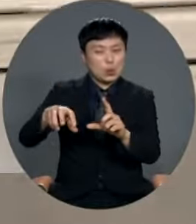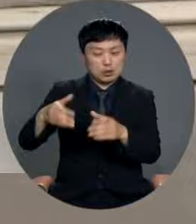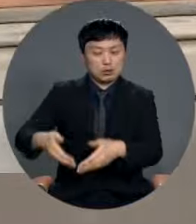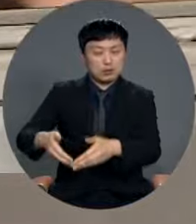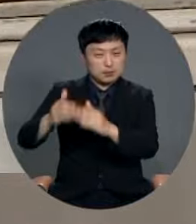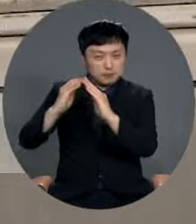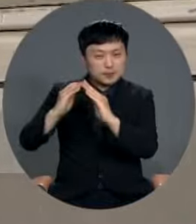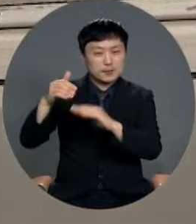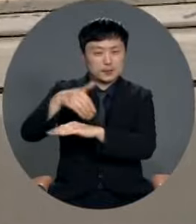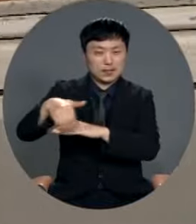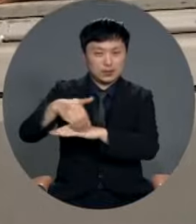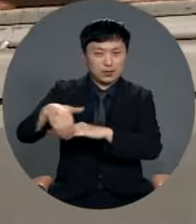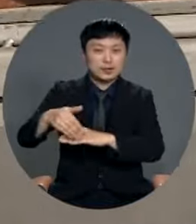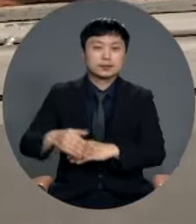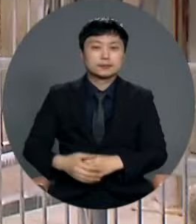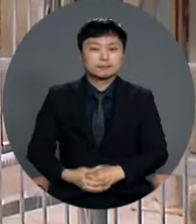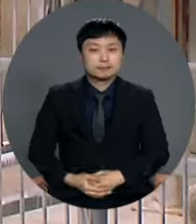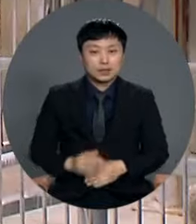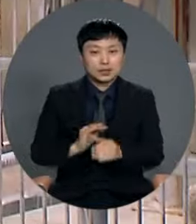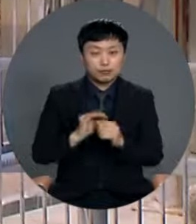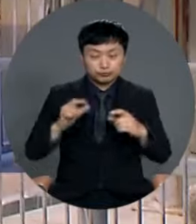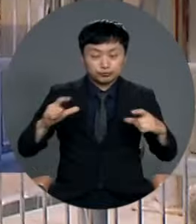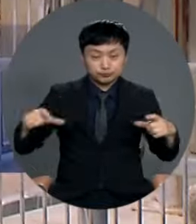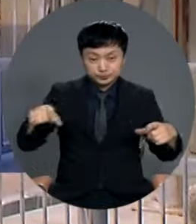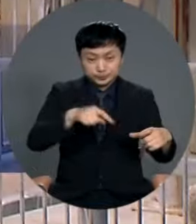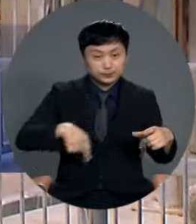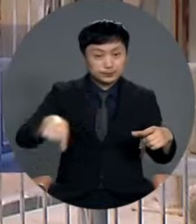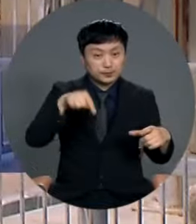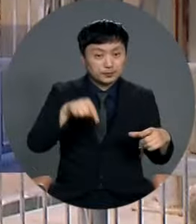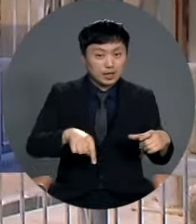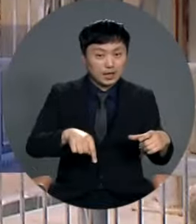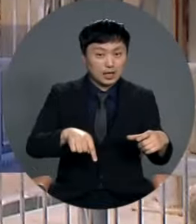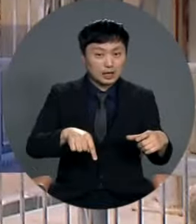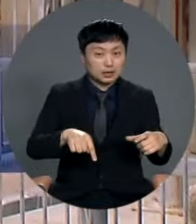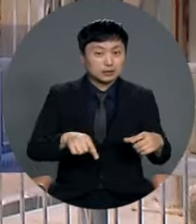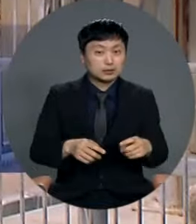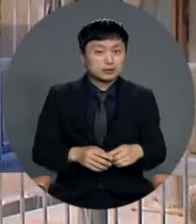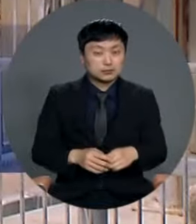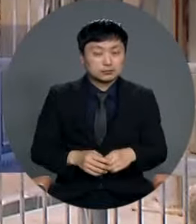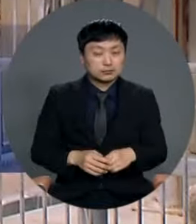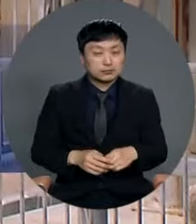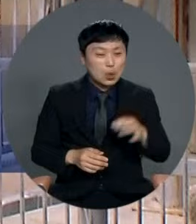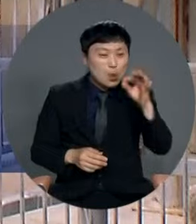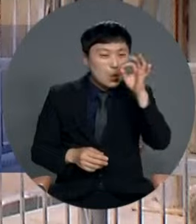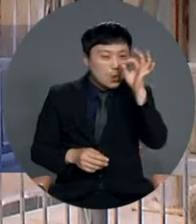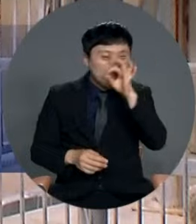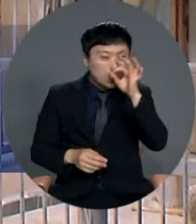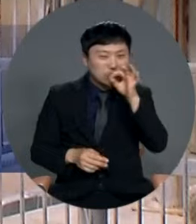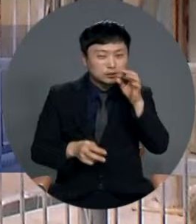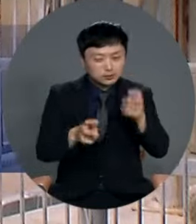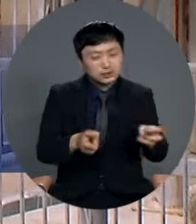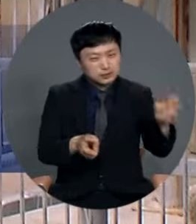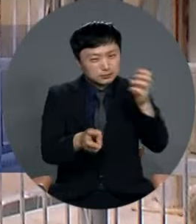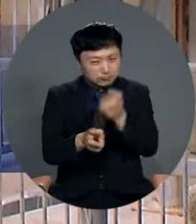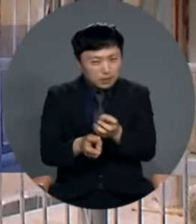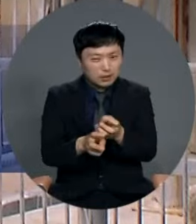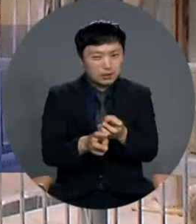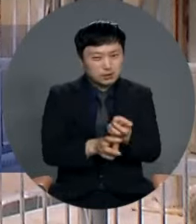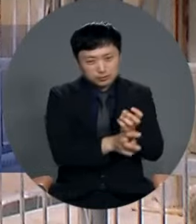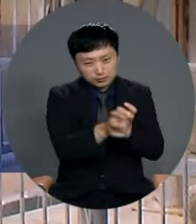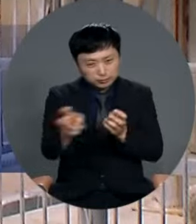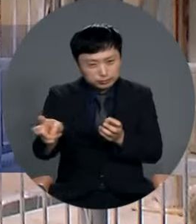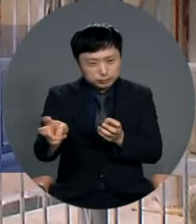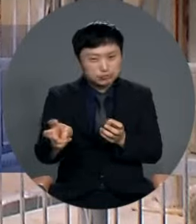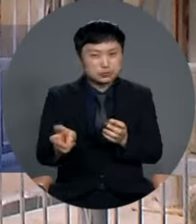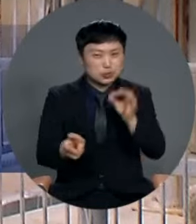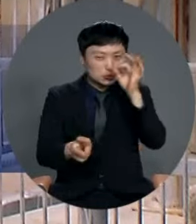대책을 내놨습니다. 경상북도에서 운송비 지원 자금을 해주셔서 그리고 시하고 해서 두 당